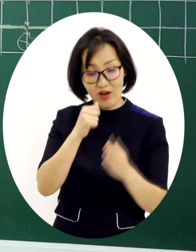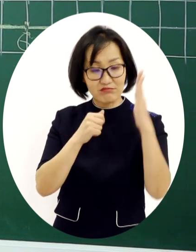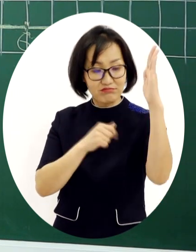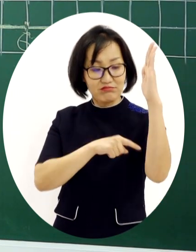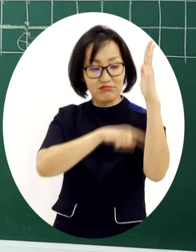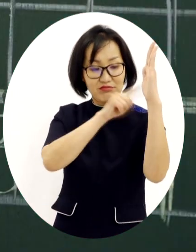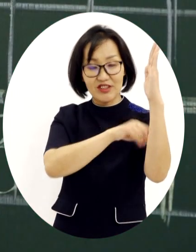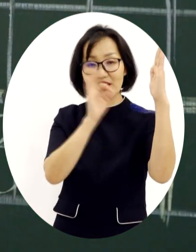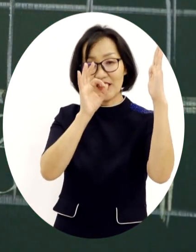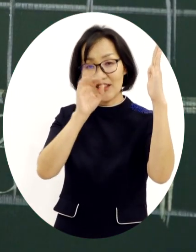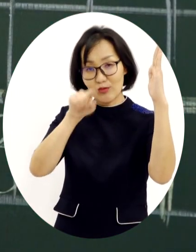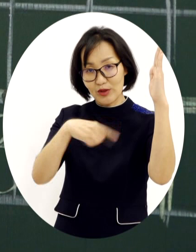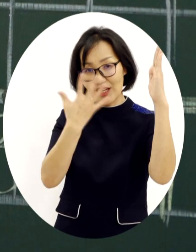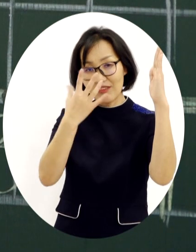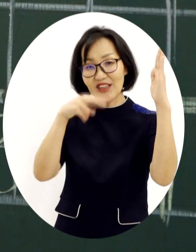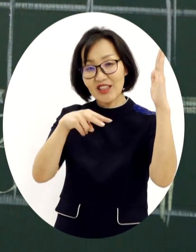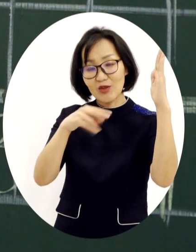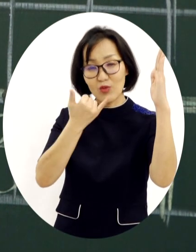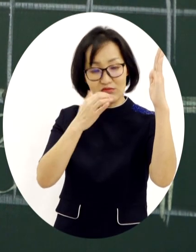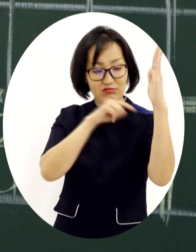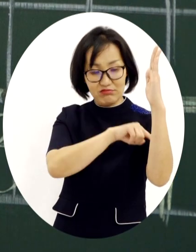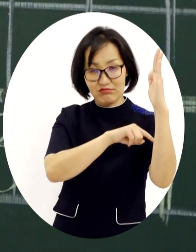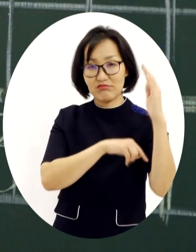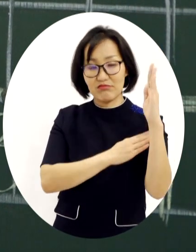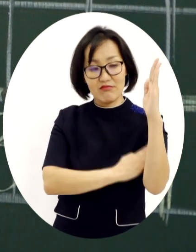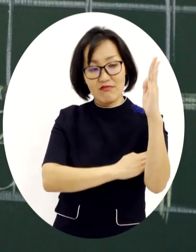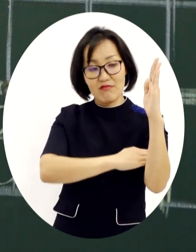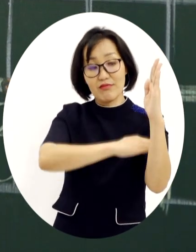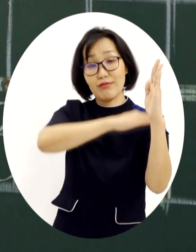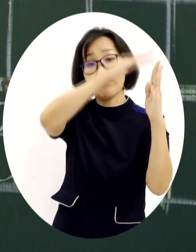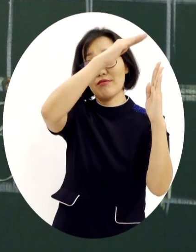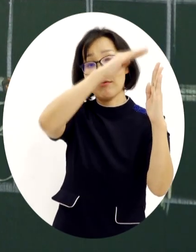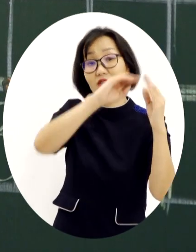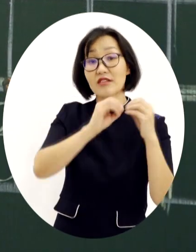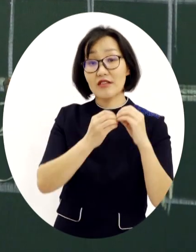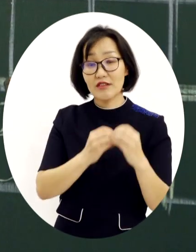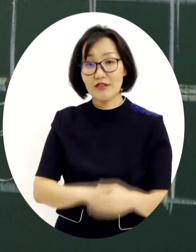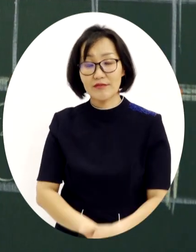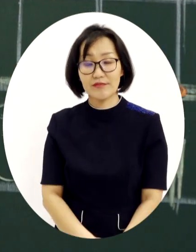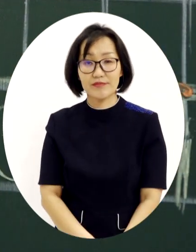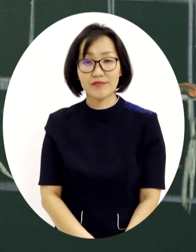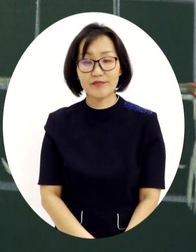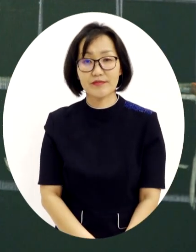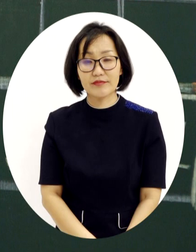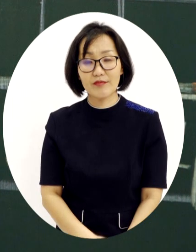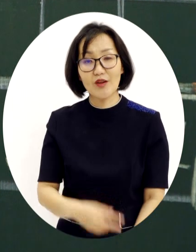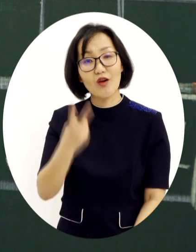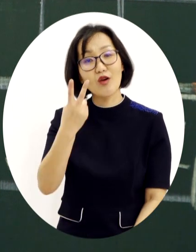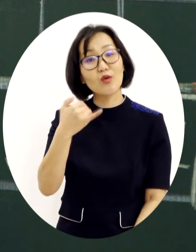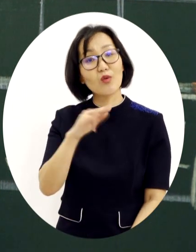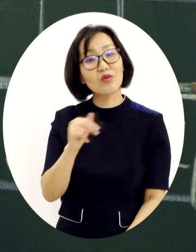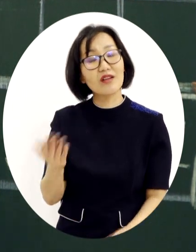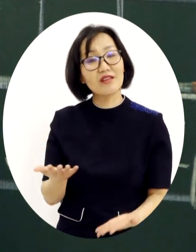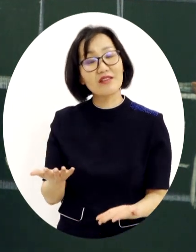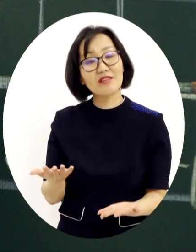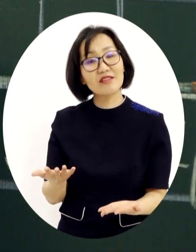бүхэл 10.5 литр ус. Бүдэрэг дэвтэртээ дагаад хийж байгаа үсттэй. За, хоёр удаа